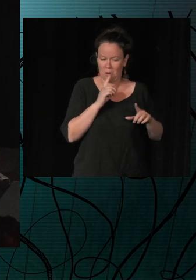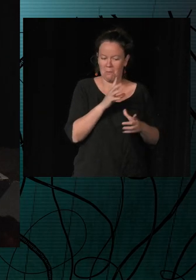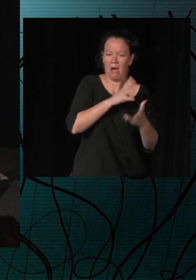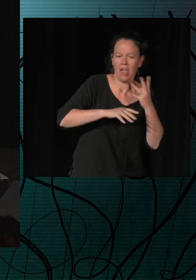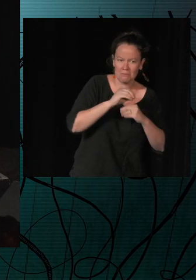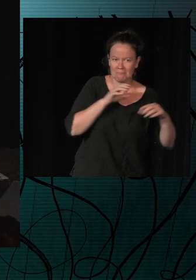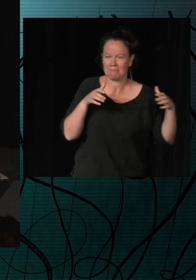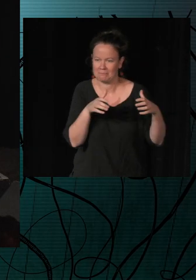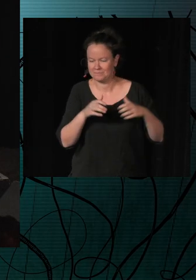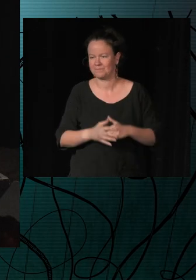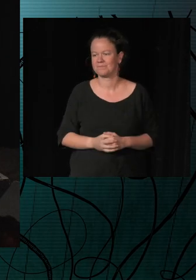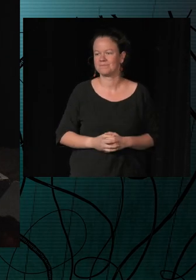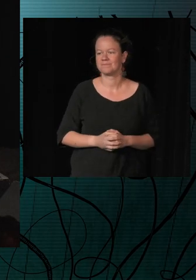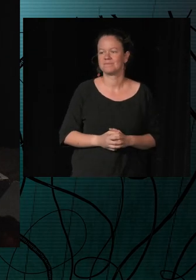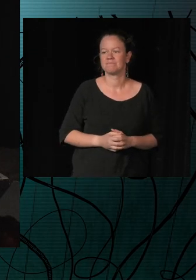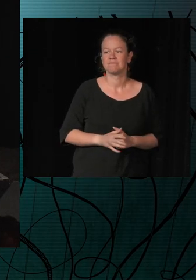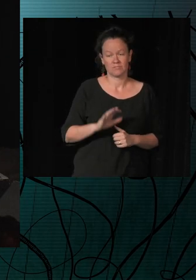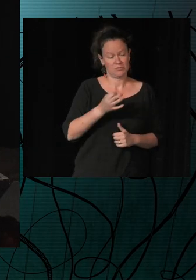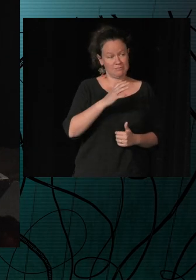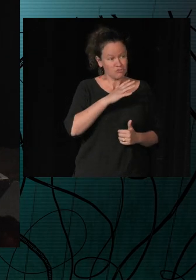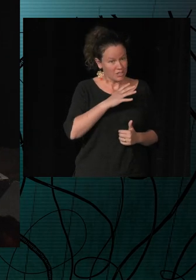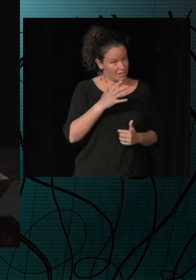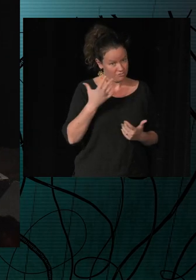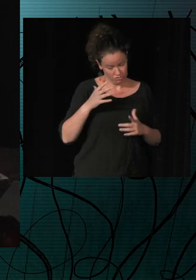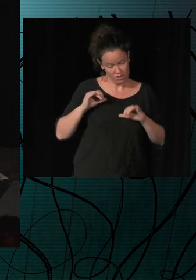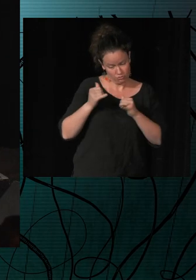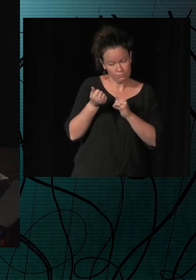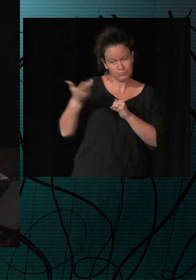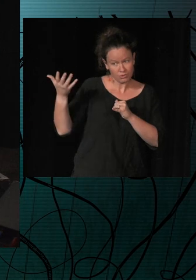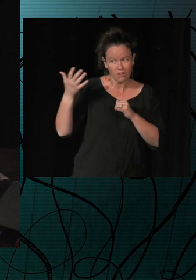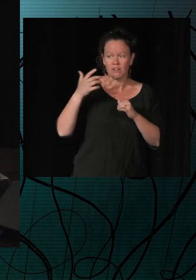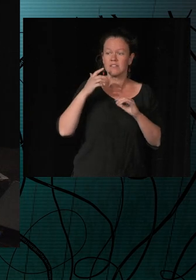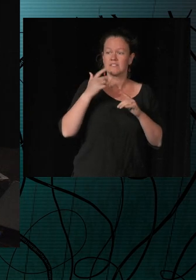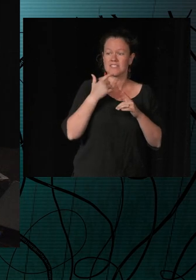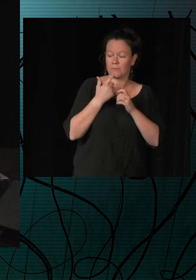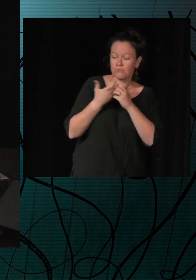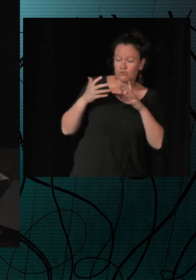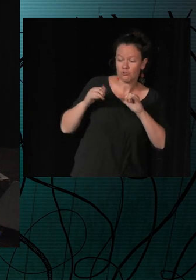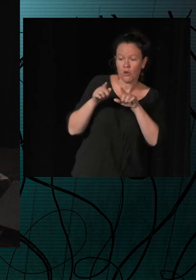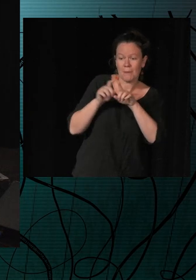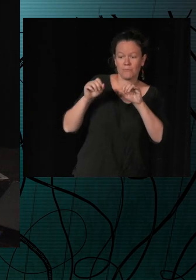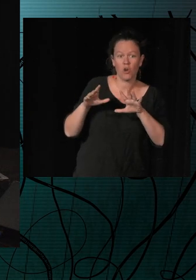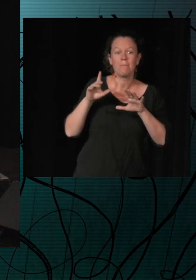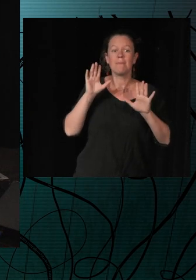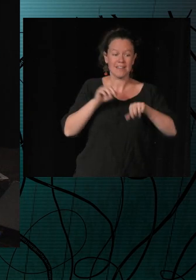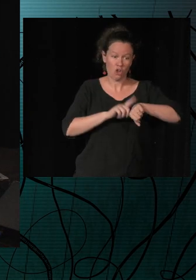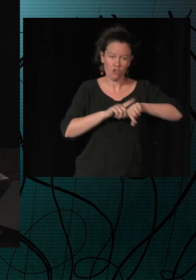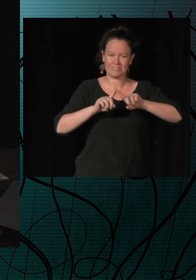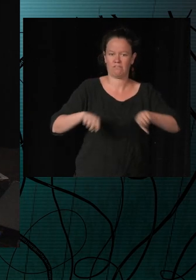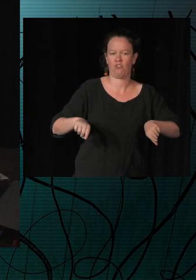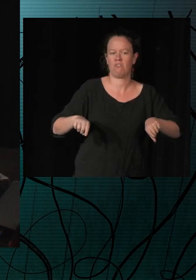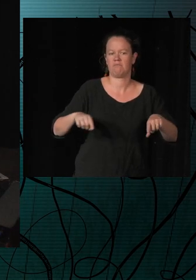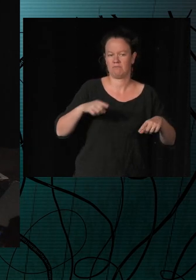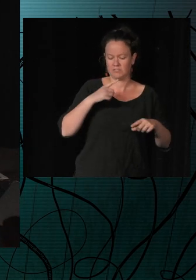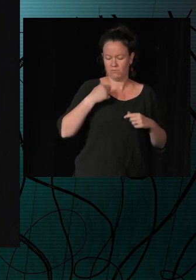demmon Souls il y a ce multioueur asynchrone qui va jouer à plusieurs niveaux à la fois les joueurs peuvent laisser d'autres enfin des messages pour les autres joueurs histoire de